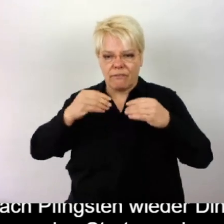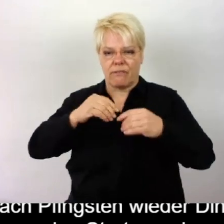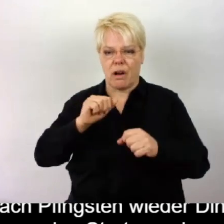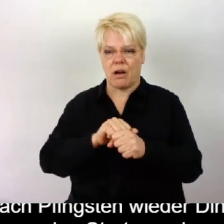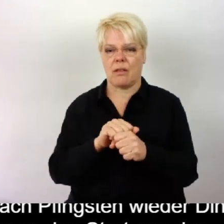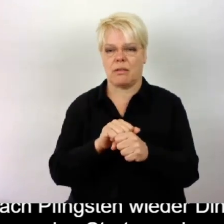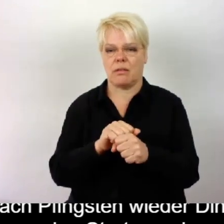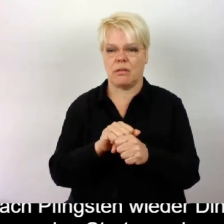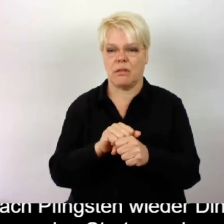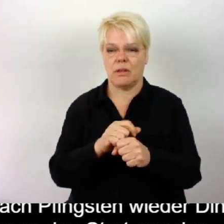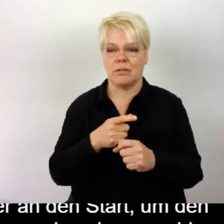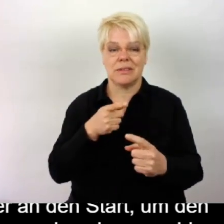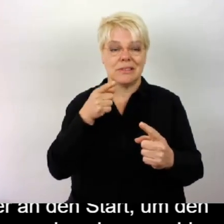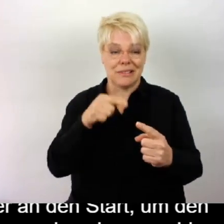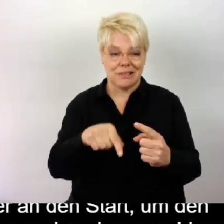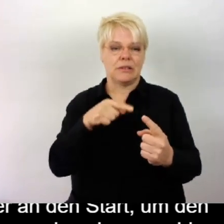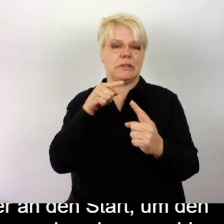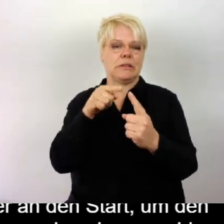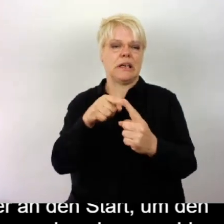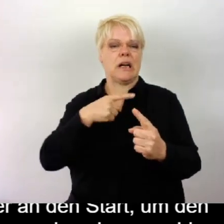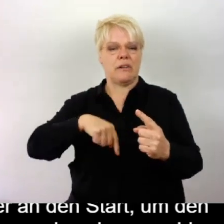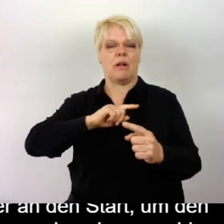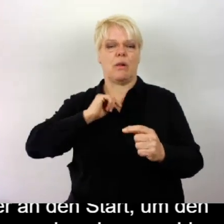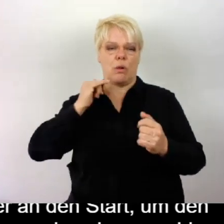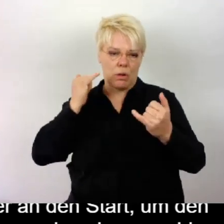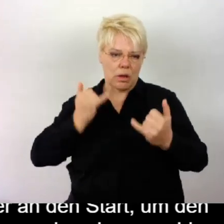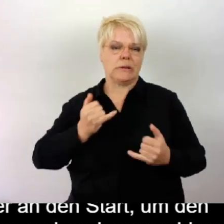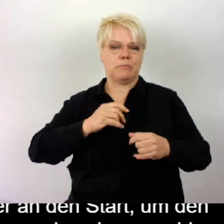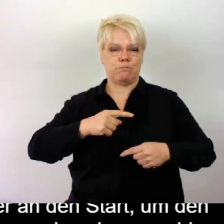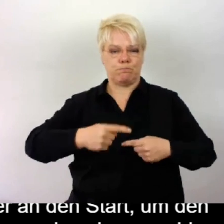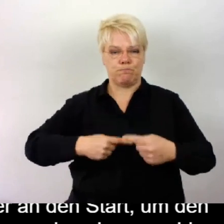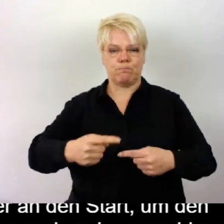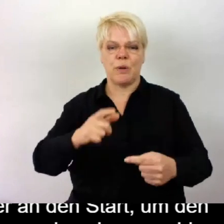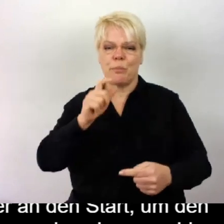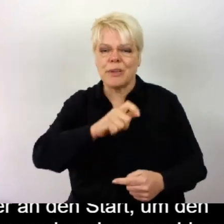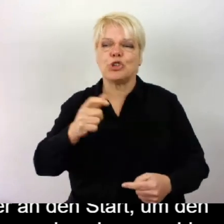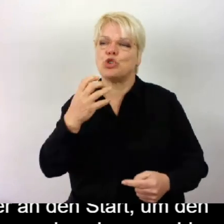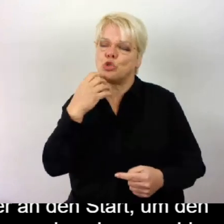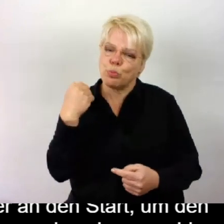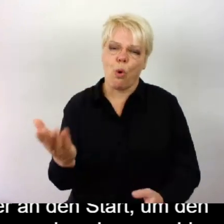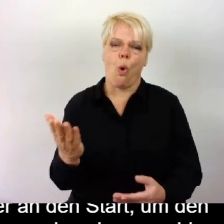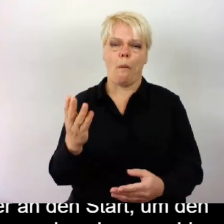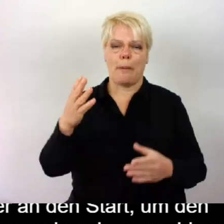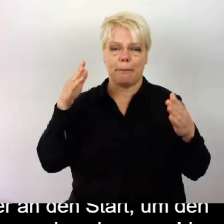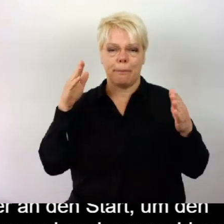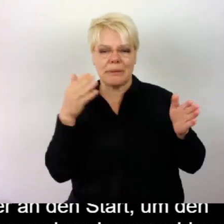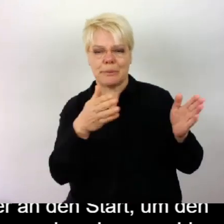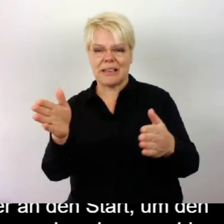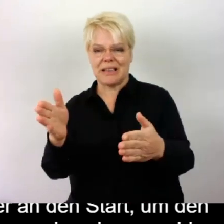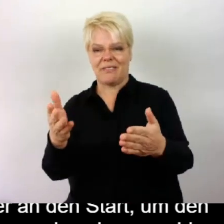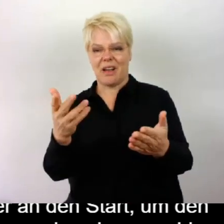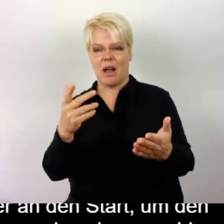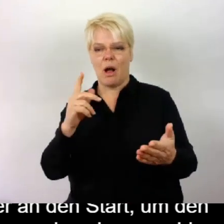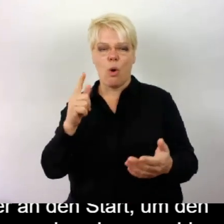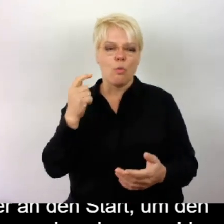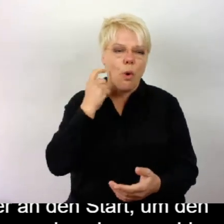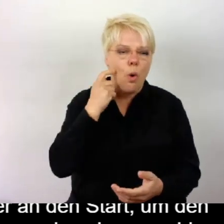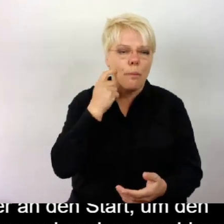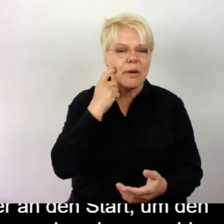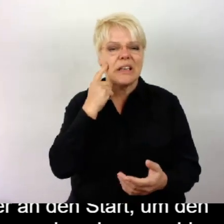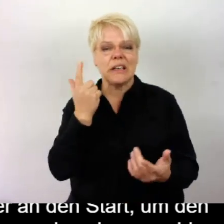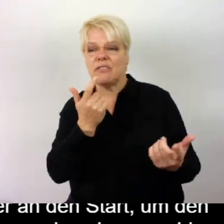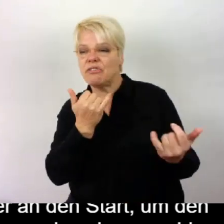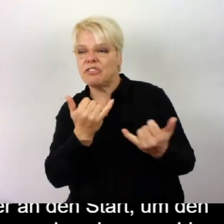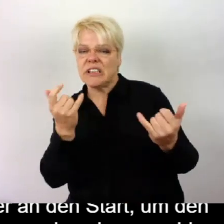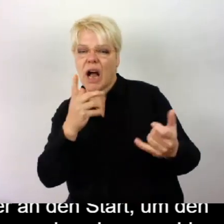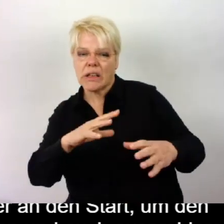Ebenen diskutiert werden. Mein Ziel als Kunstminister ist, dass wir nach Pfingsten mit kleineren Veranstaltungen wieder beginnen können, immer unter Achtung